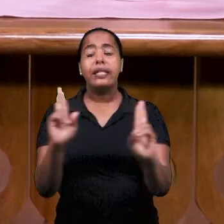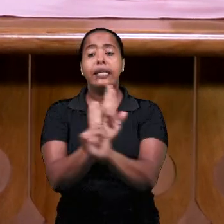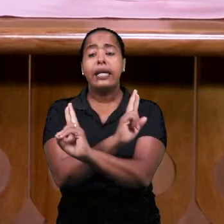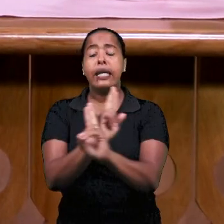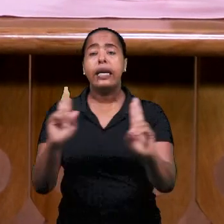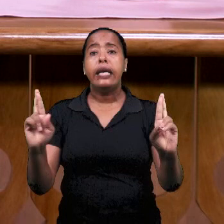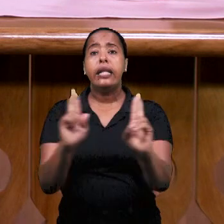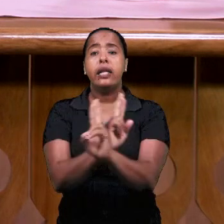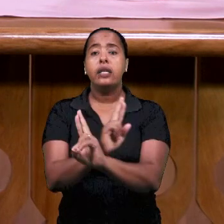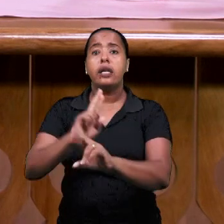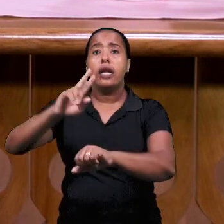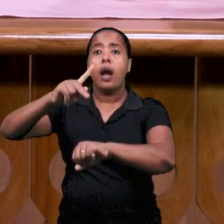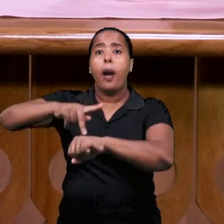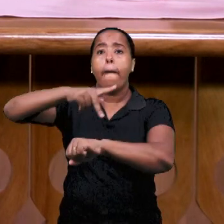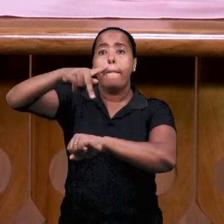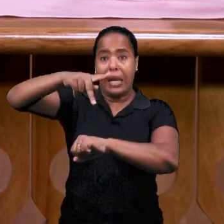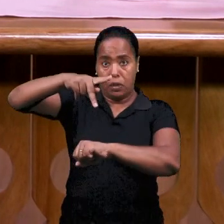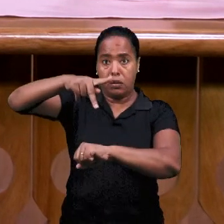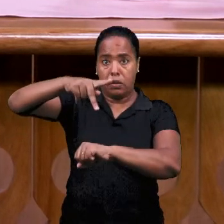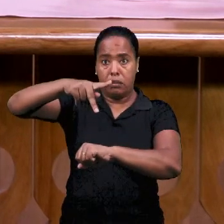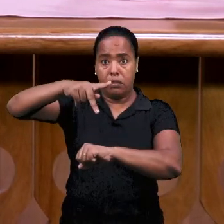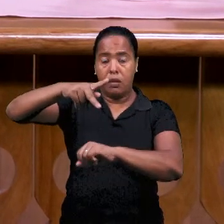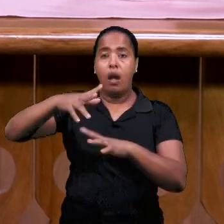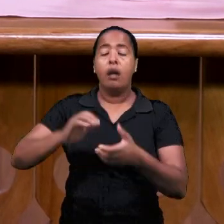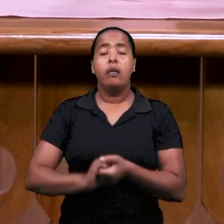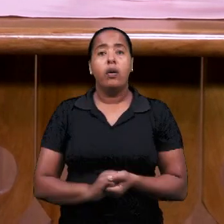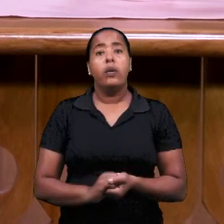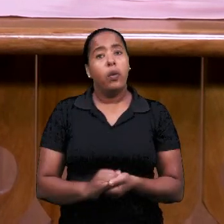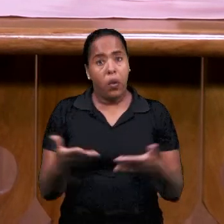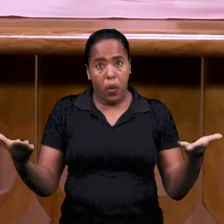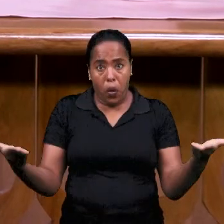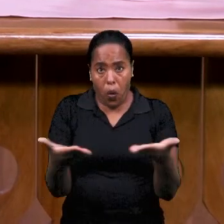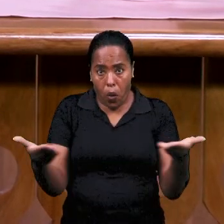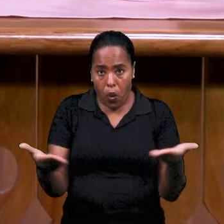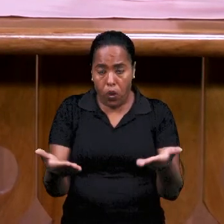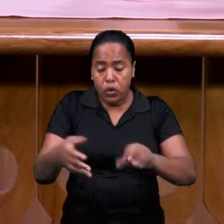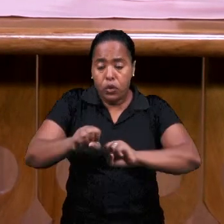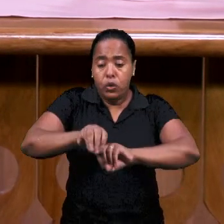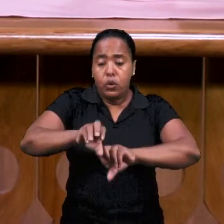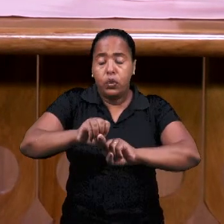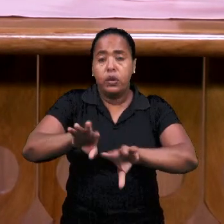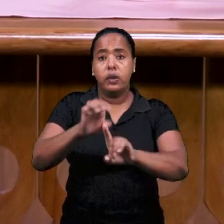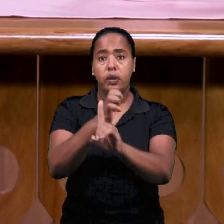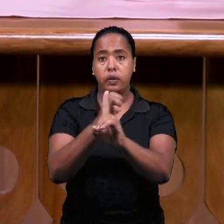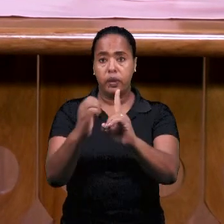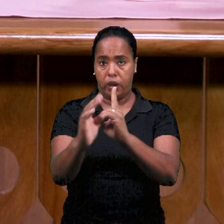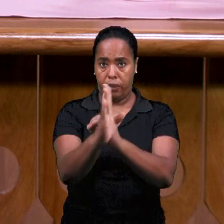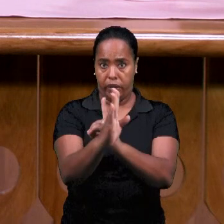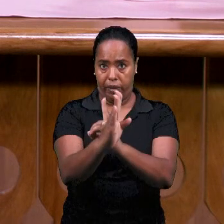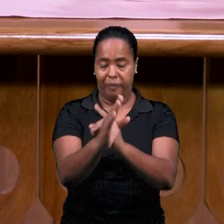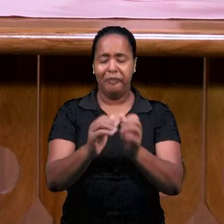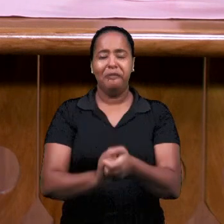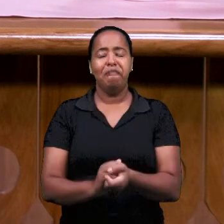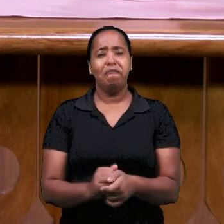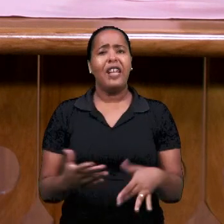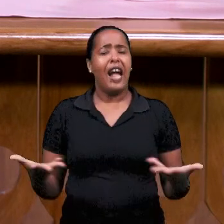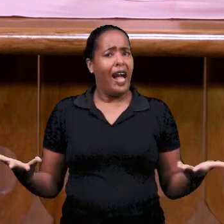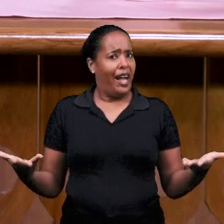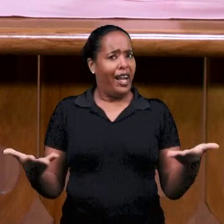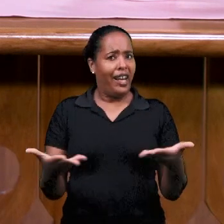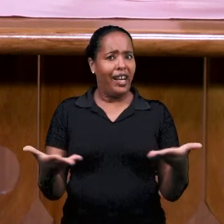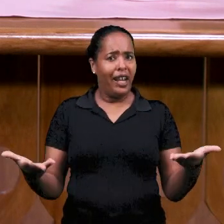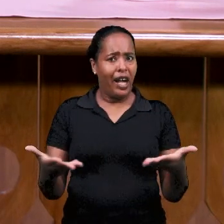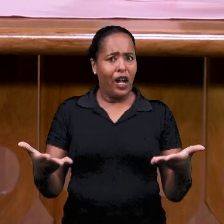la Pâque. Nous allons aborder ici ce sujet pour notre enseignement dans cette école biblique dominicale.